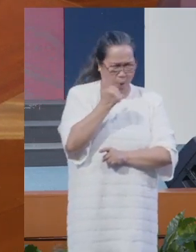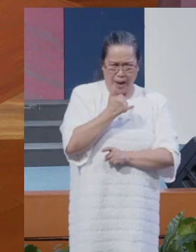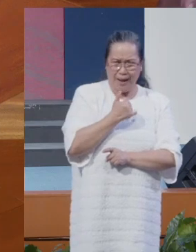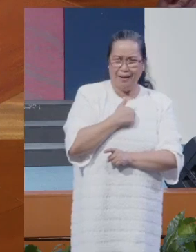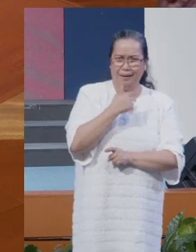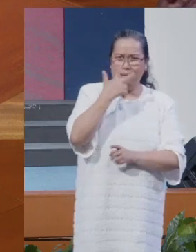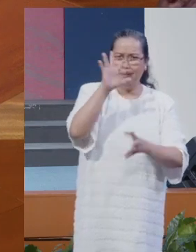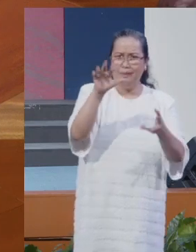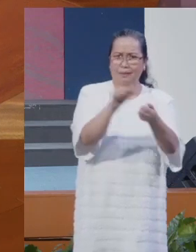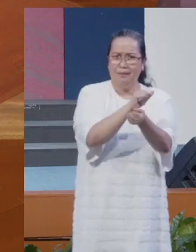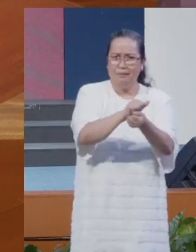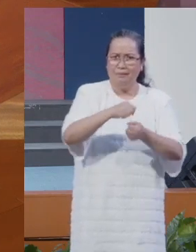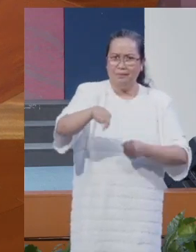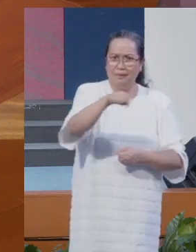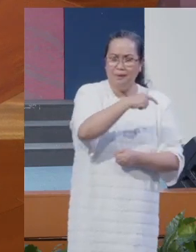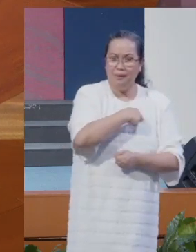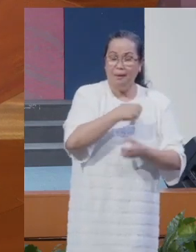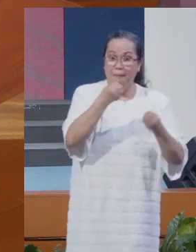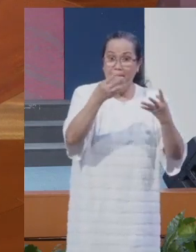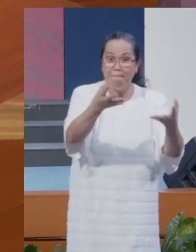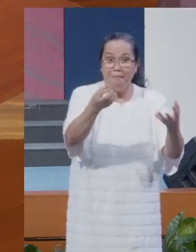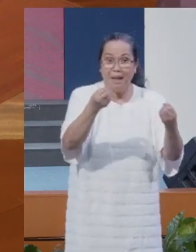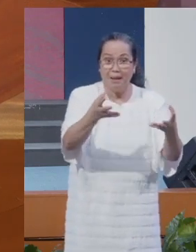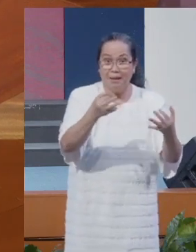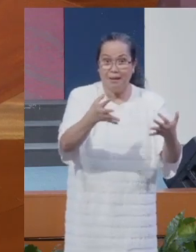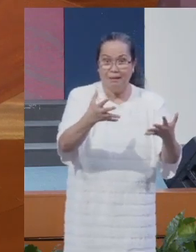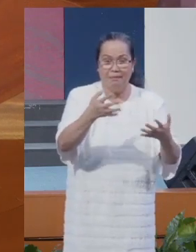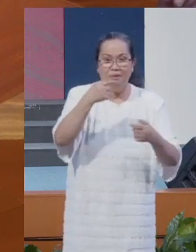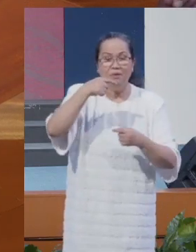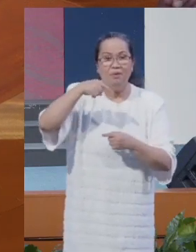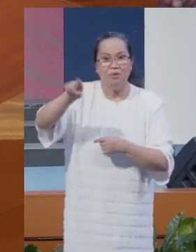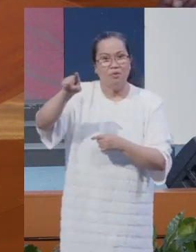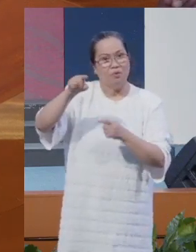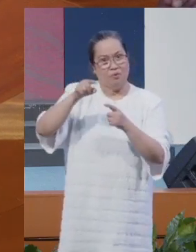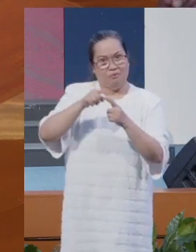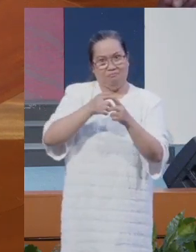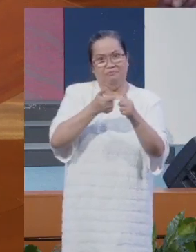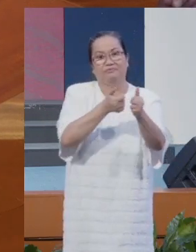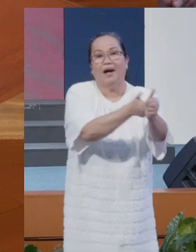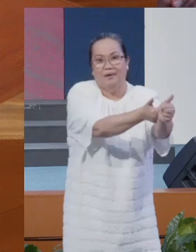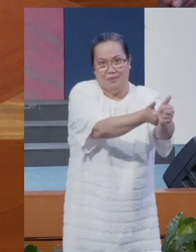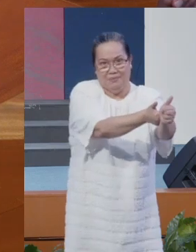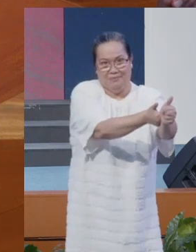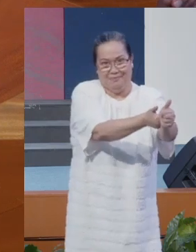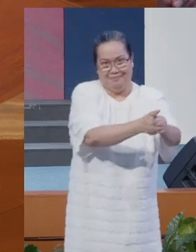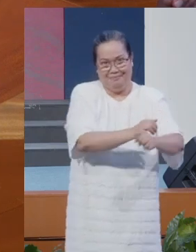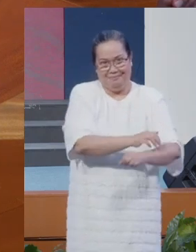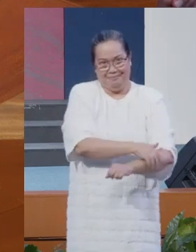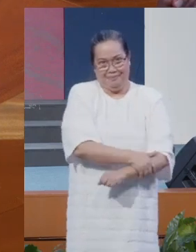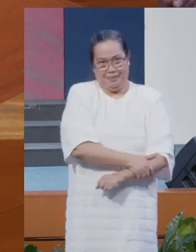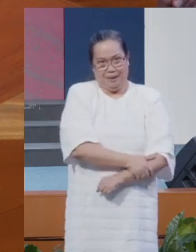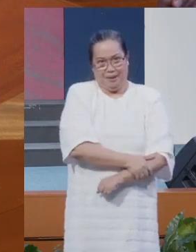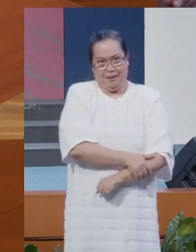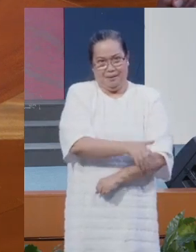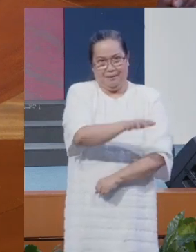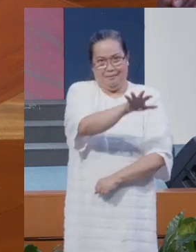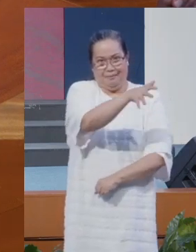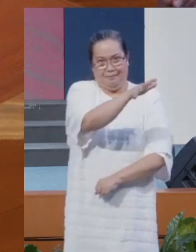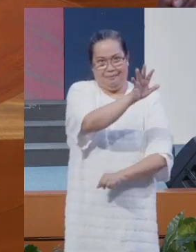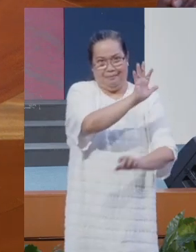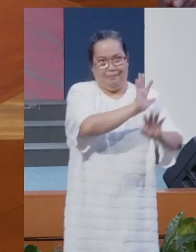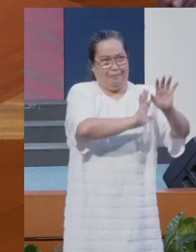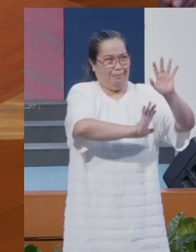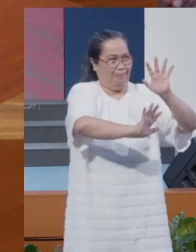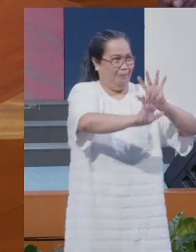destruction," sabi ng ating Panginoon, "and many go thereby." Maraming nalilinlang